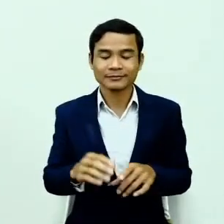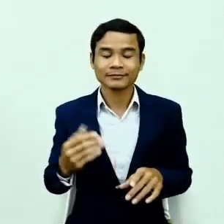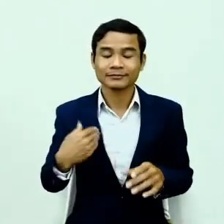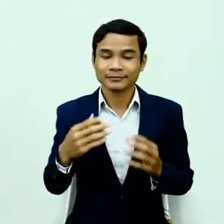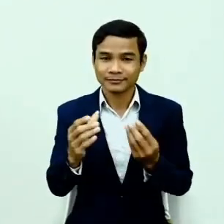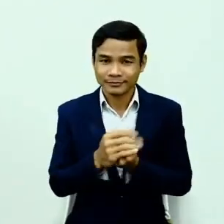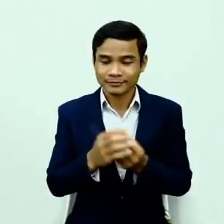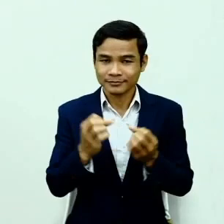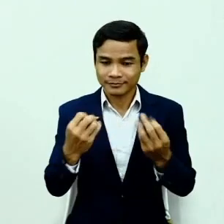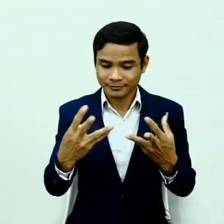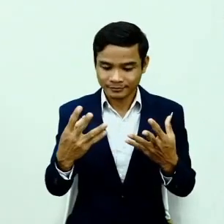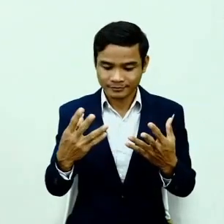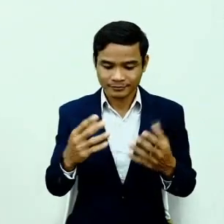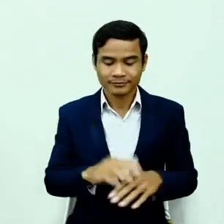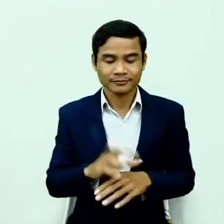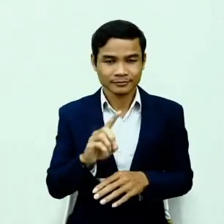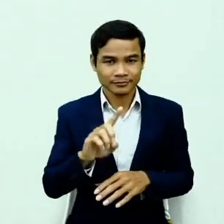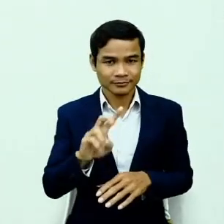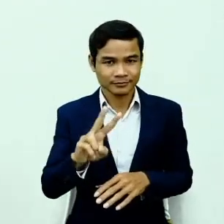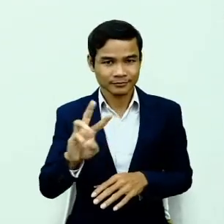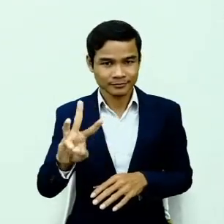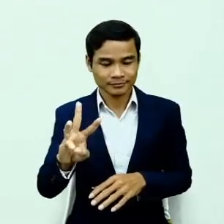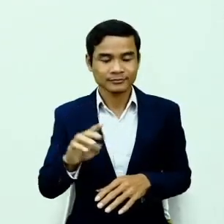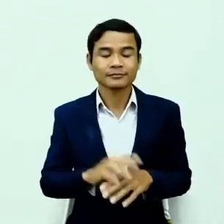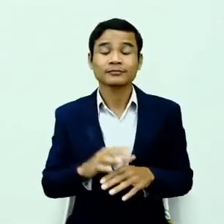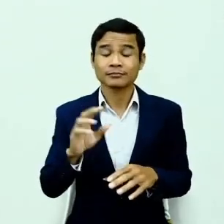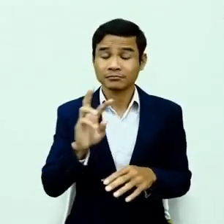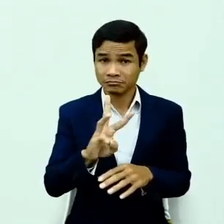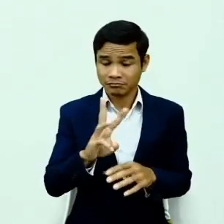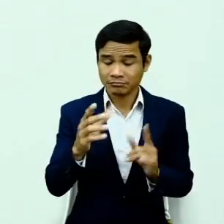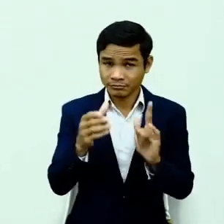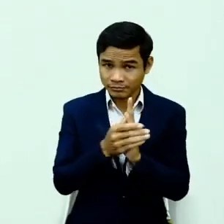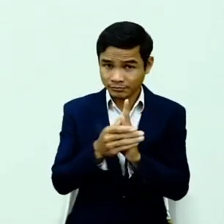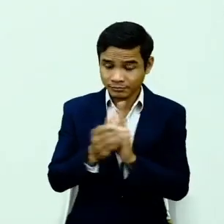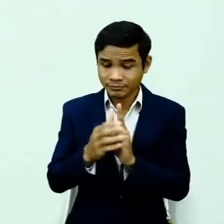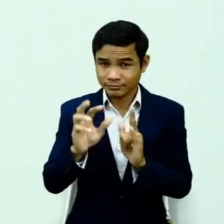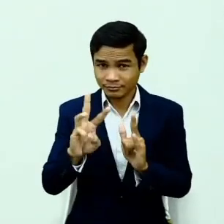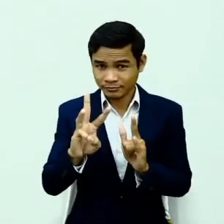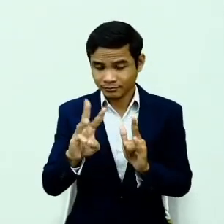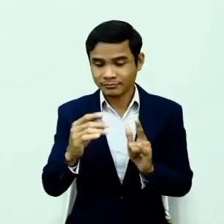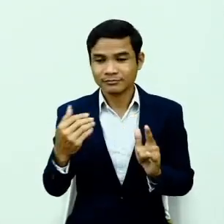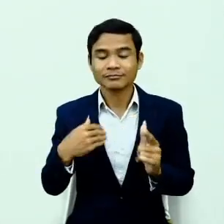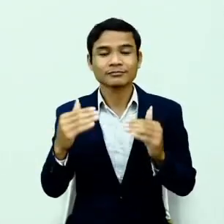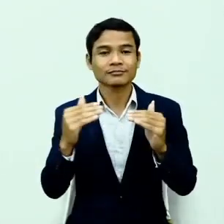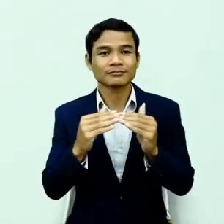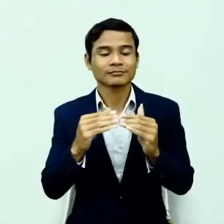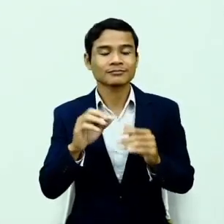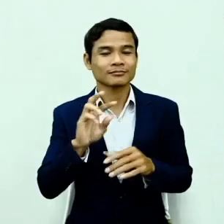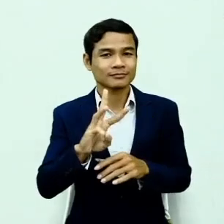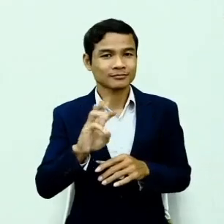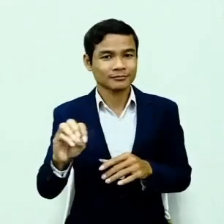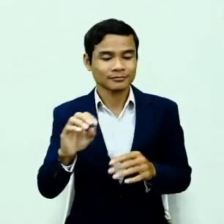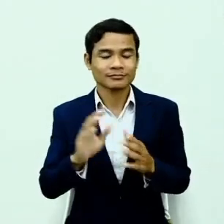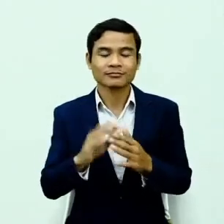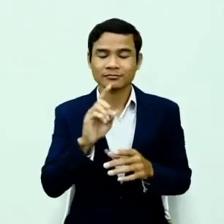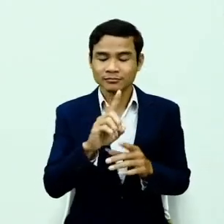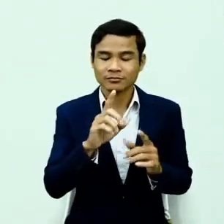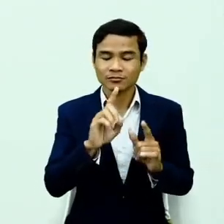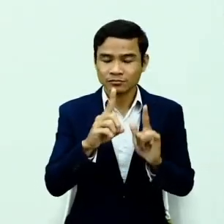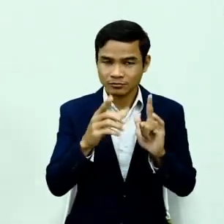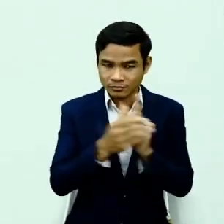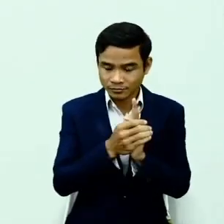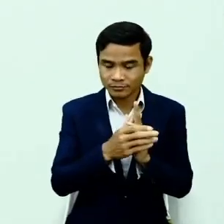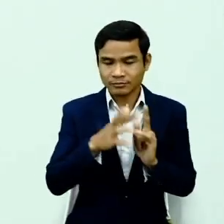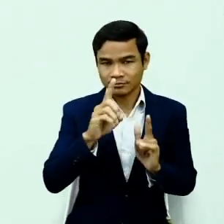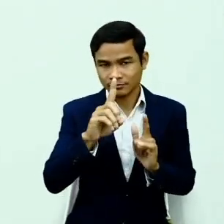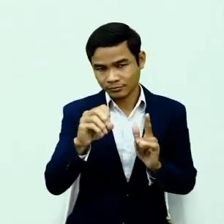đông màn bạch con ta. Mối bí bầy. Chắc mình chùm nốn bạch bạch. Chắc bạch bạch nít xa nâng. Xàm xa bụ khá nông một bạch mình đọc đọc